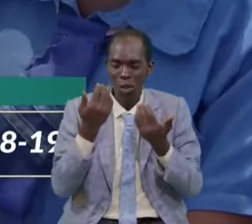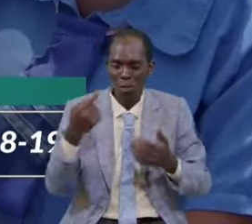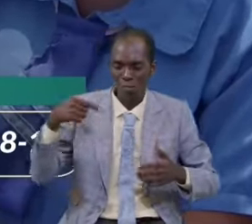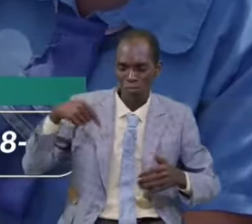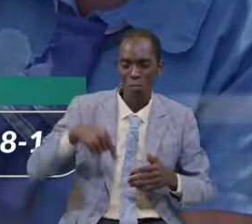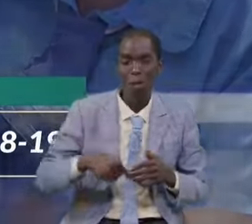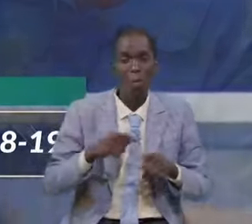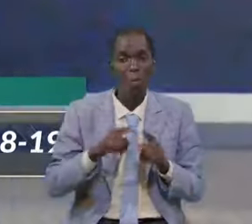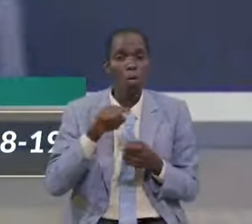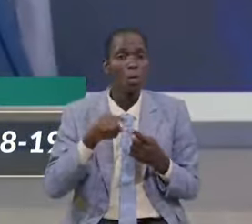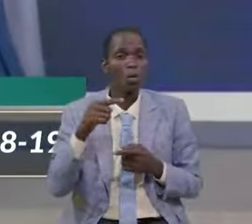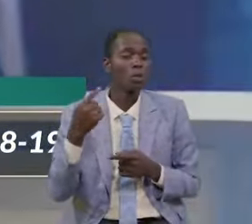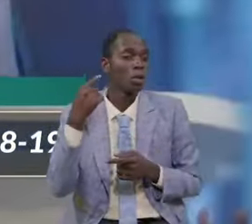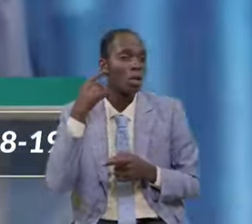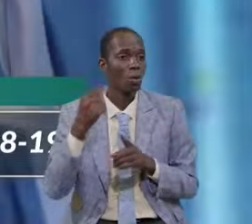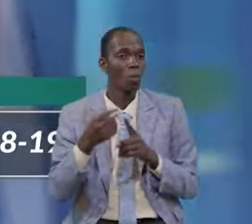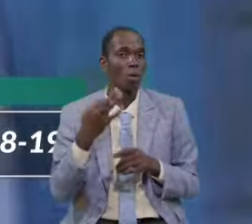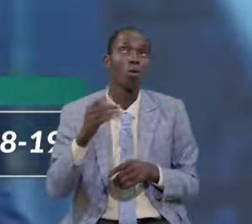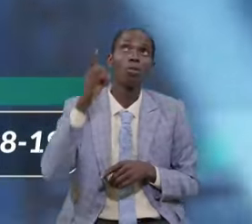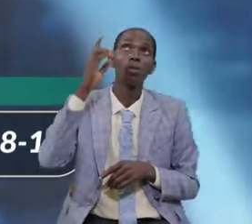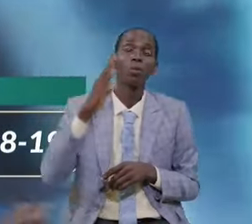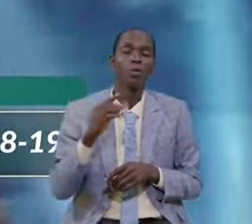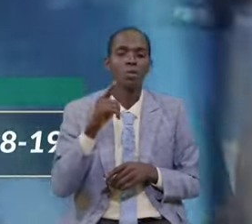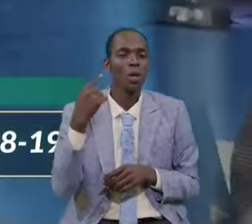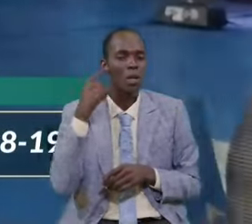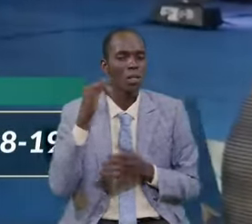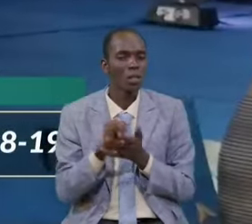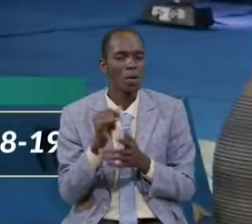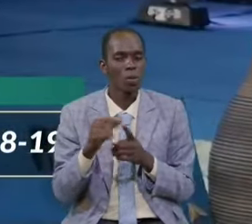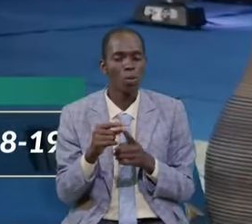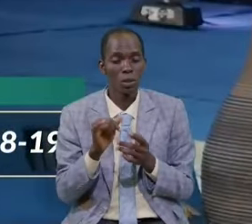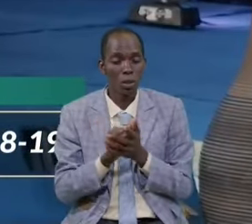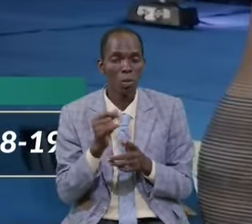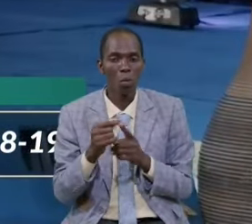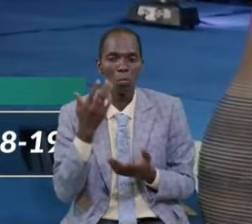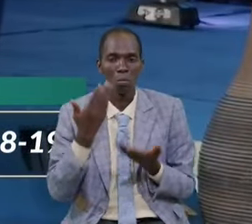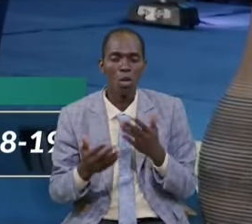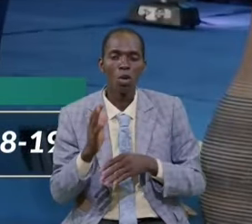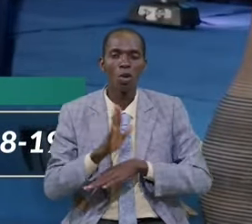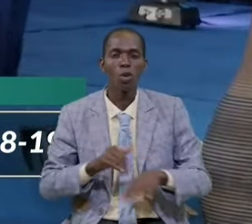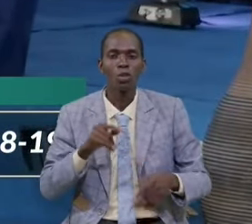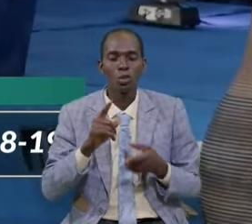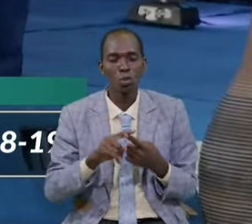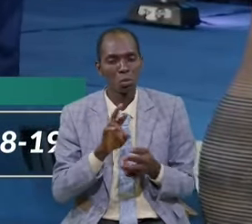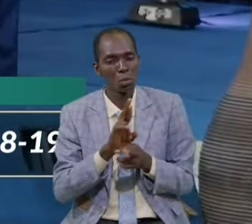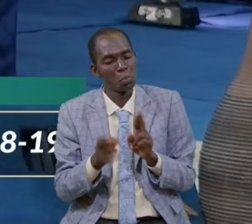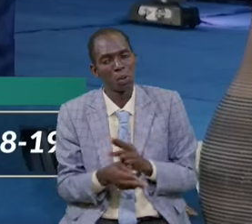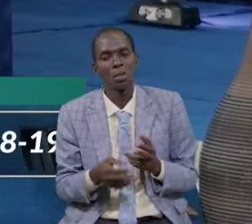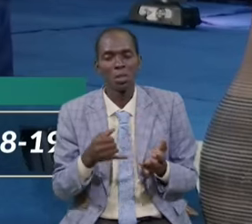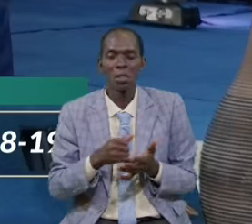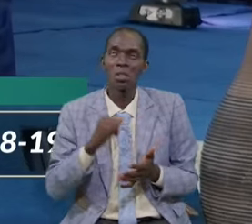tout moment que tu entends cette voix, il peut t'appeler à la repentance, c'est son invitation. Il peut t'appeler